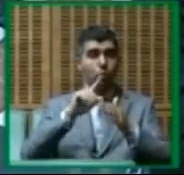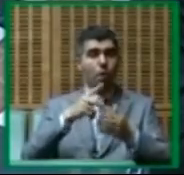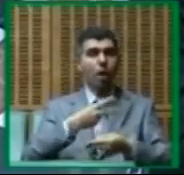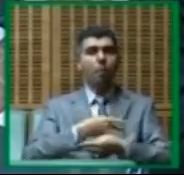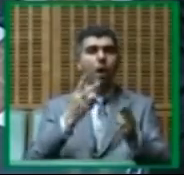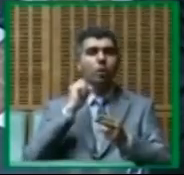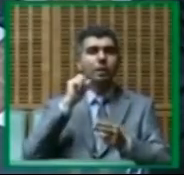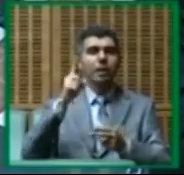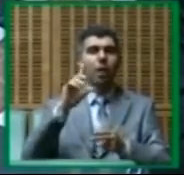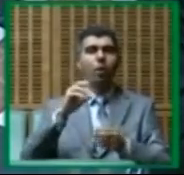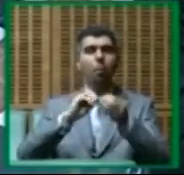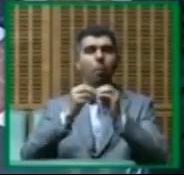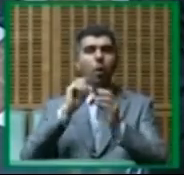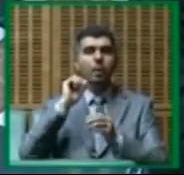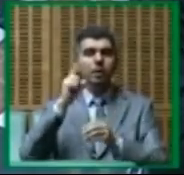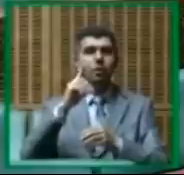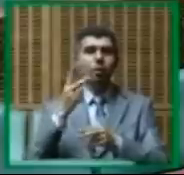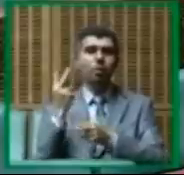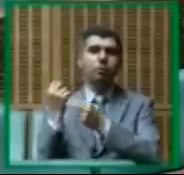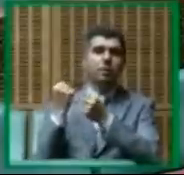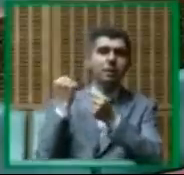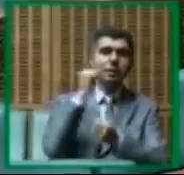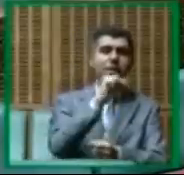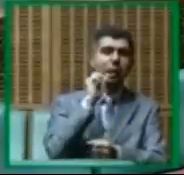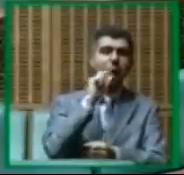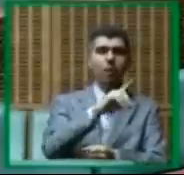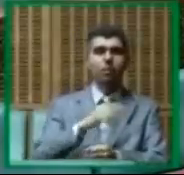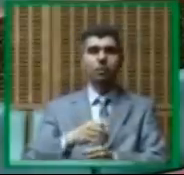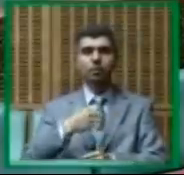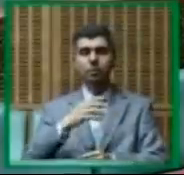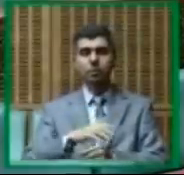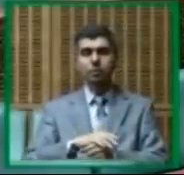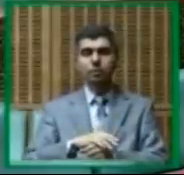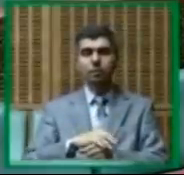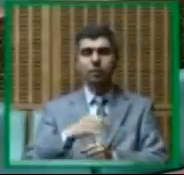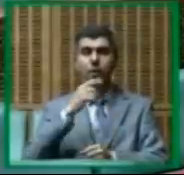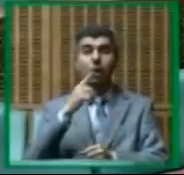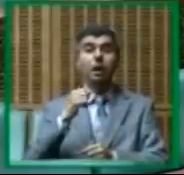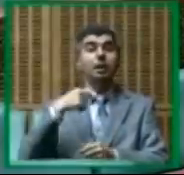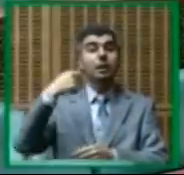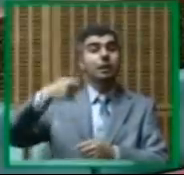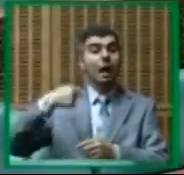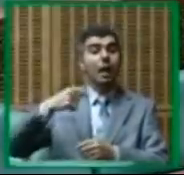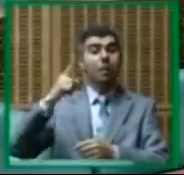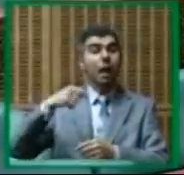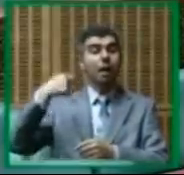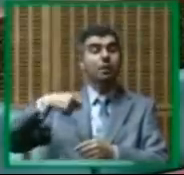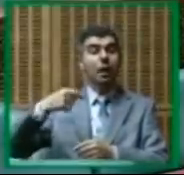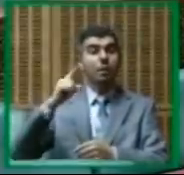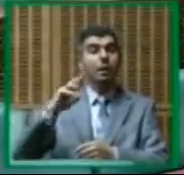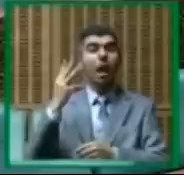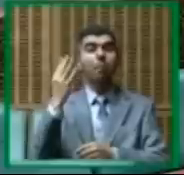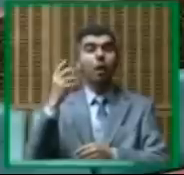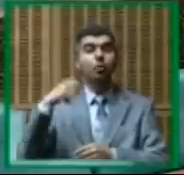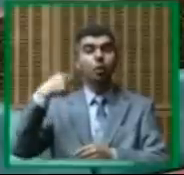الإشكاليات ديال المقاولات اللي تتسلل المكتب الوطني. سادسا تسريع ديال الوتيرة ديال الإرجاع ديال الضريبة على القيمة المضافة ما بين الربع شهور الأولى